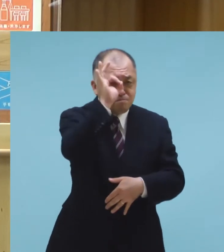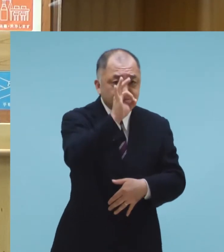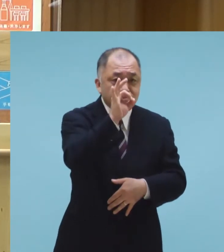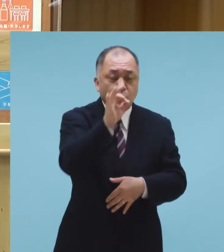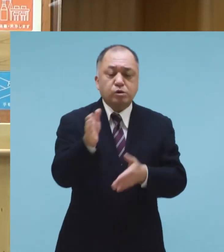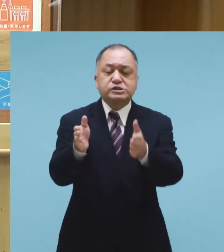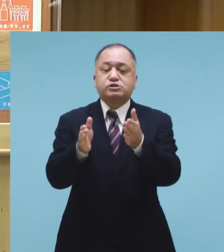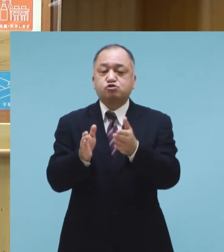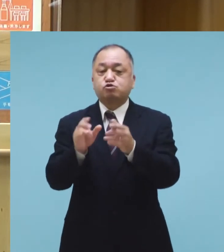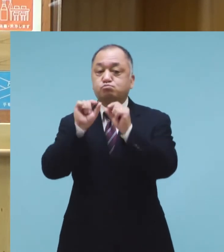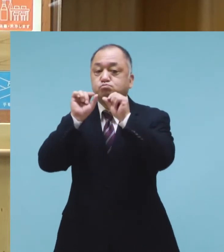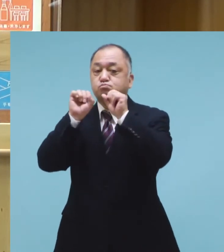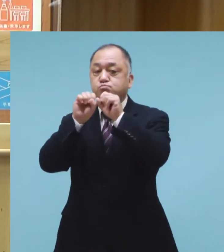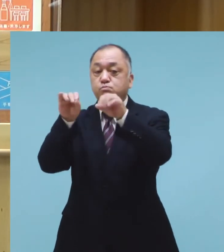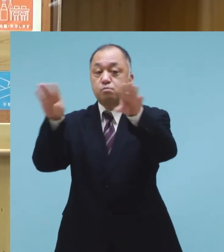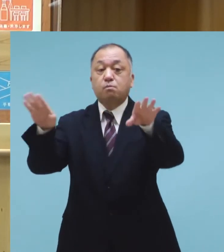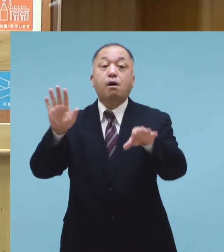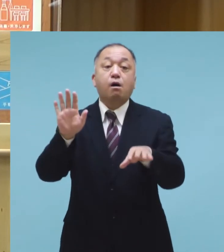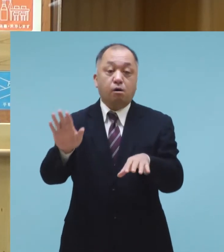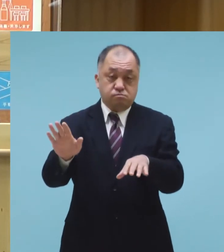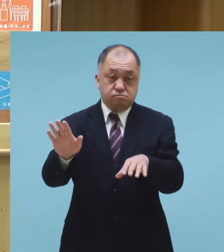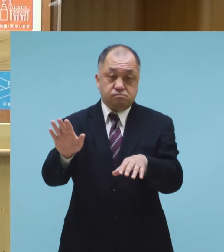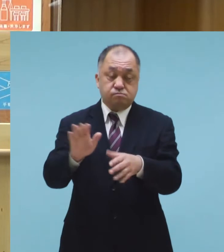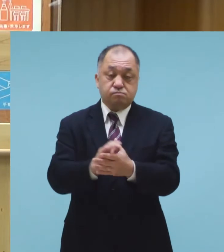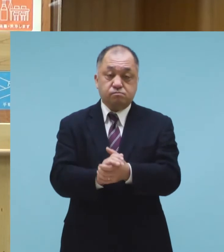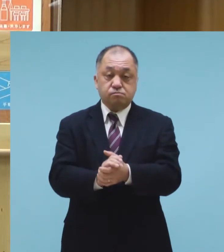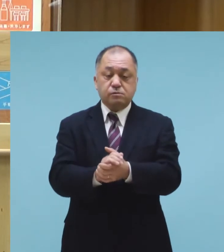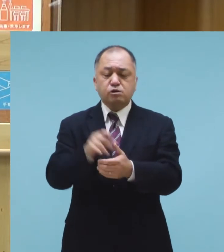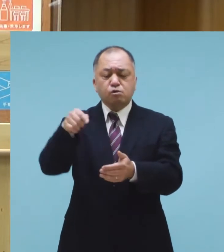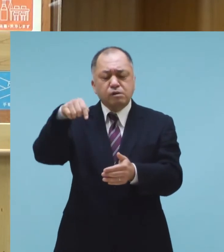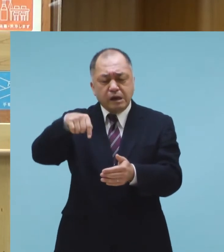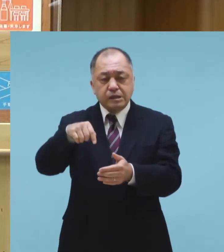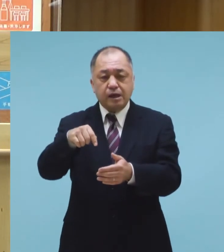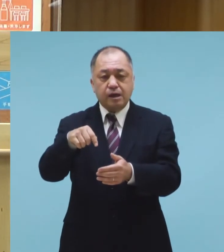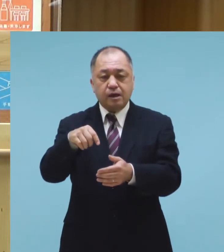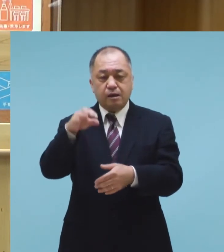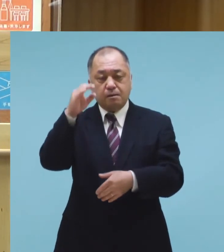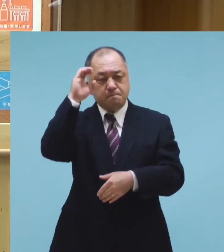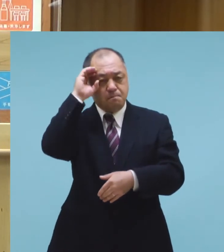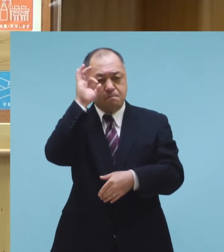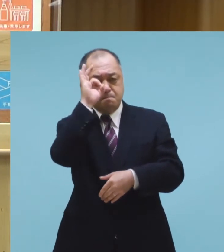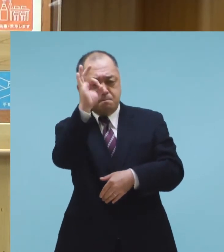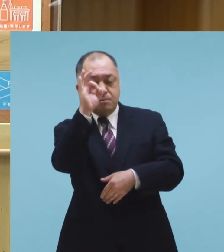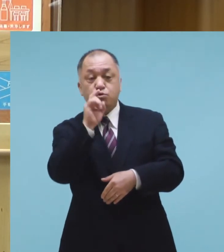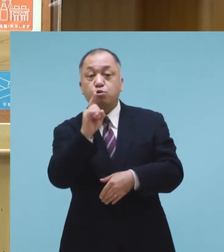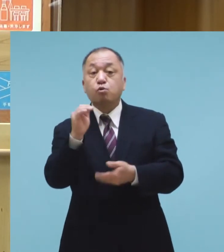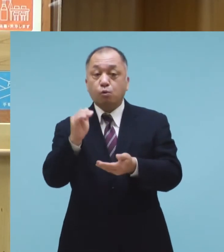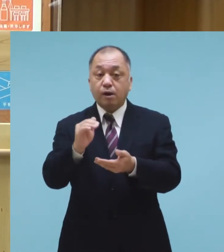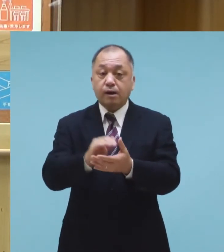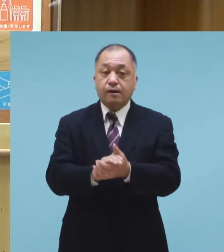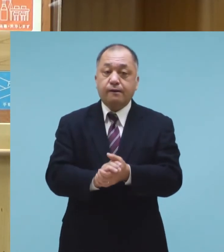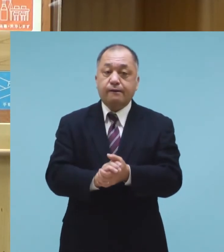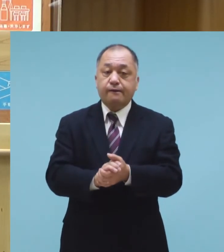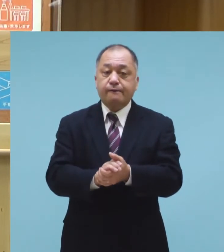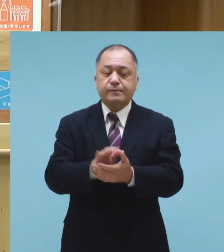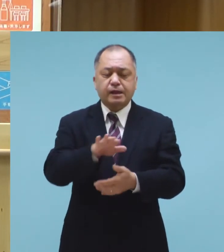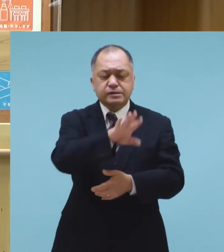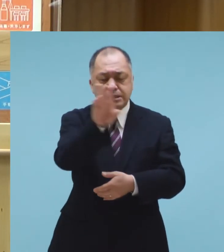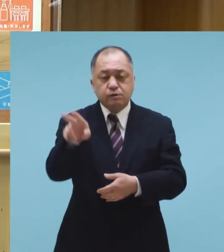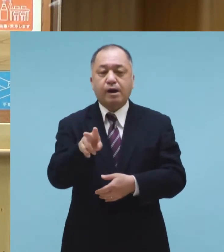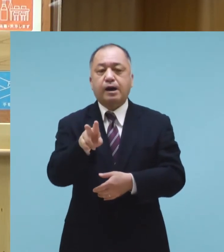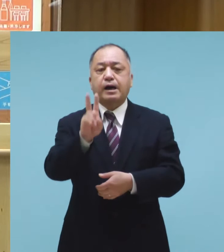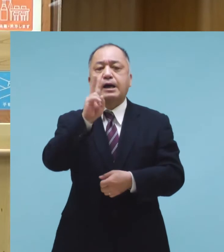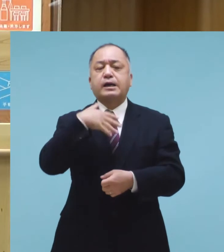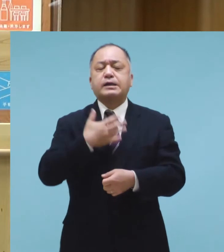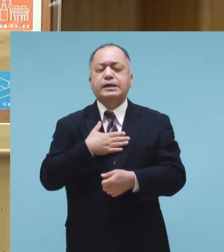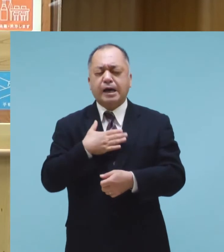ので、その中で沿道で観戦をするっていうことはですね、皆さんご理解ご協力をい